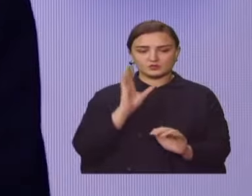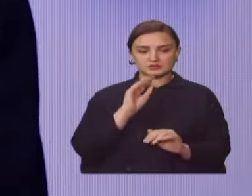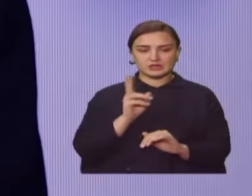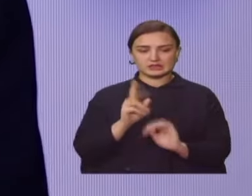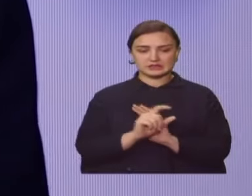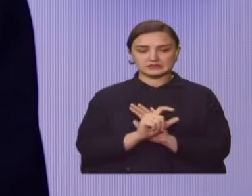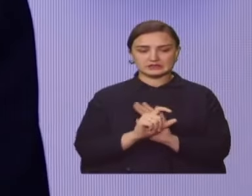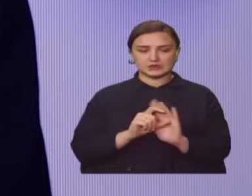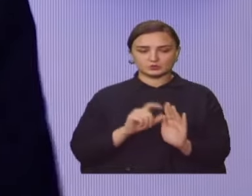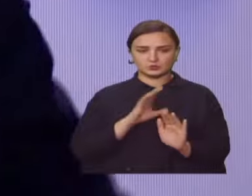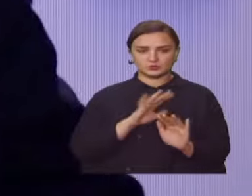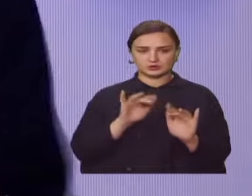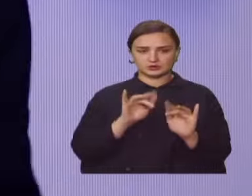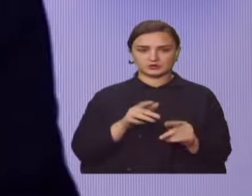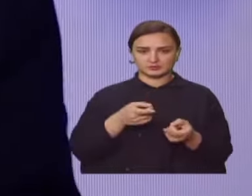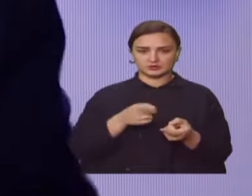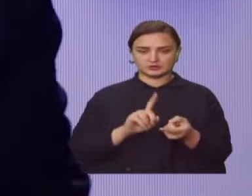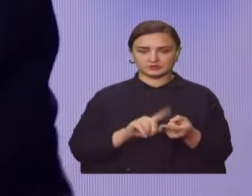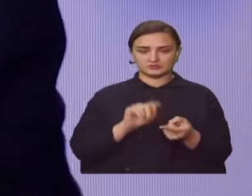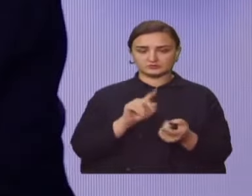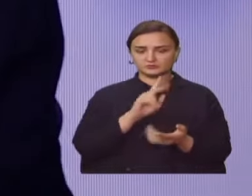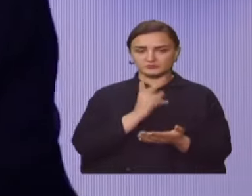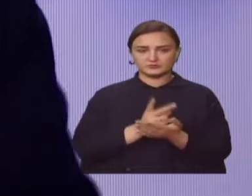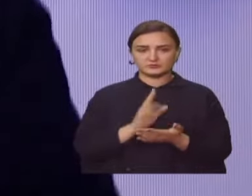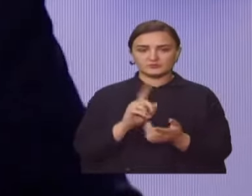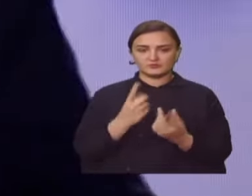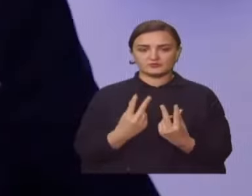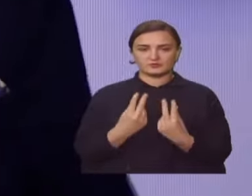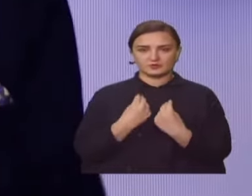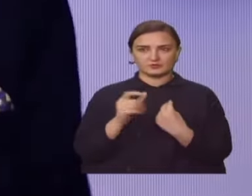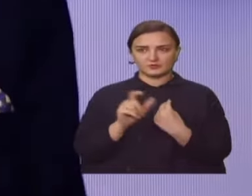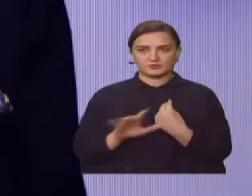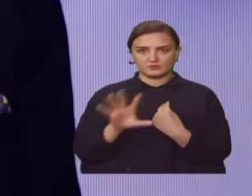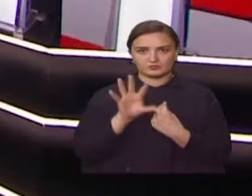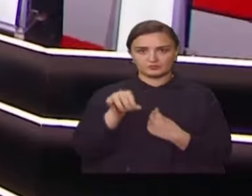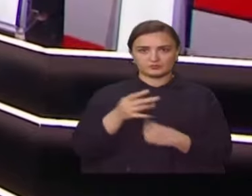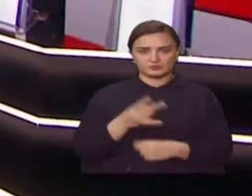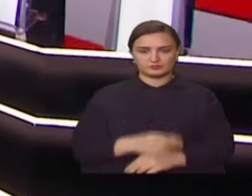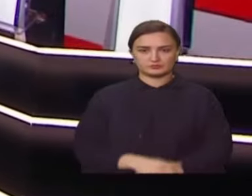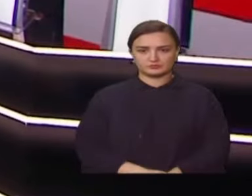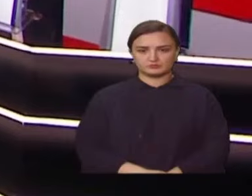კანდიდატის სტატუსთან იყო საქმე დაკავშირებული. ამის მიუხედავად რატო გპირდებით იმას, რომ ევროკავშირში უნდა გავწევრიანდეთ?